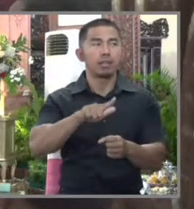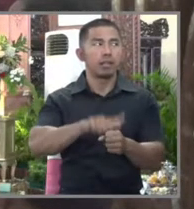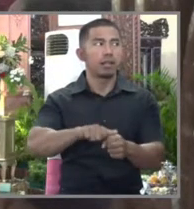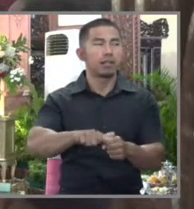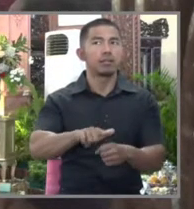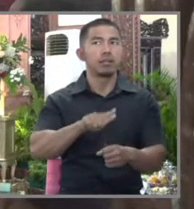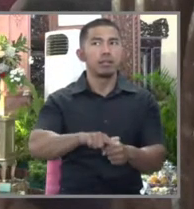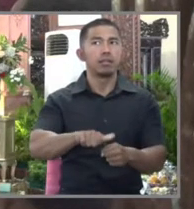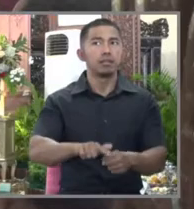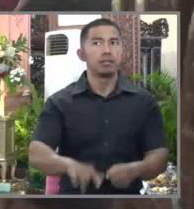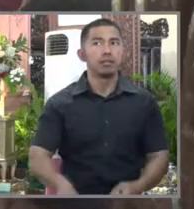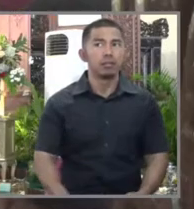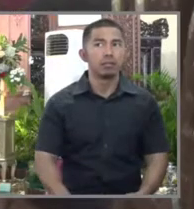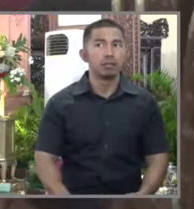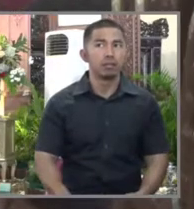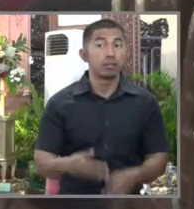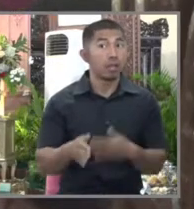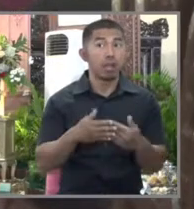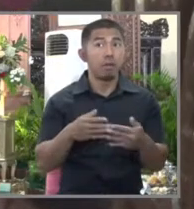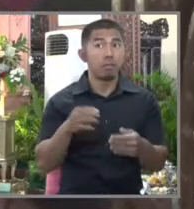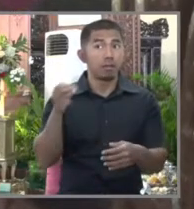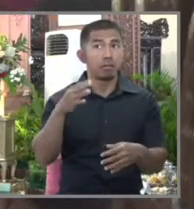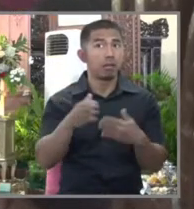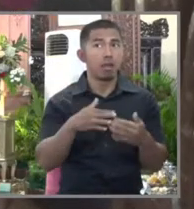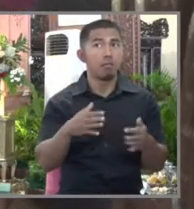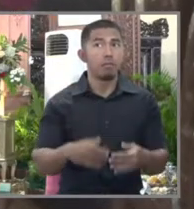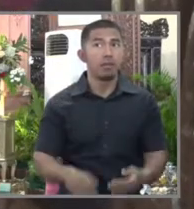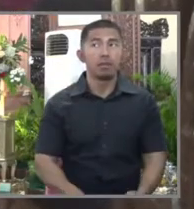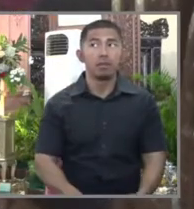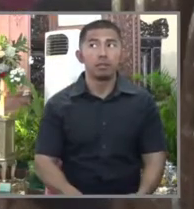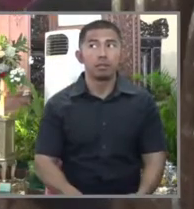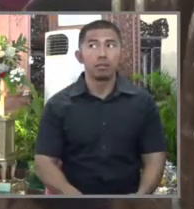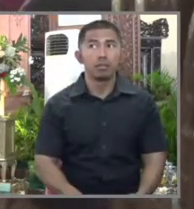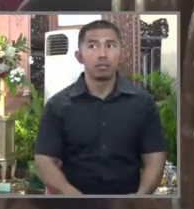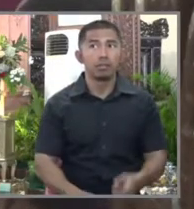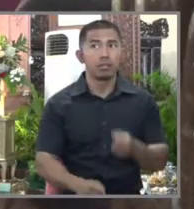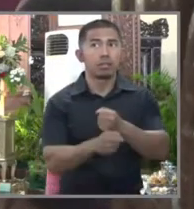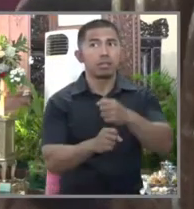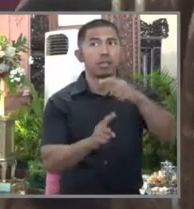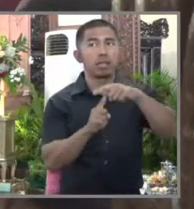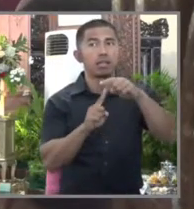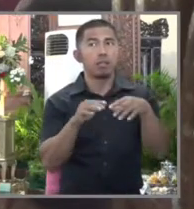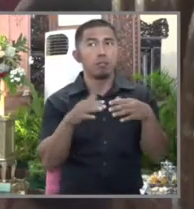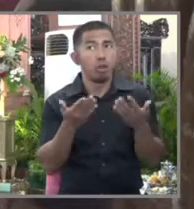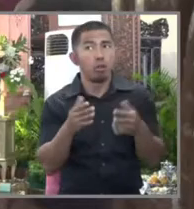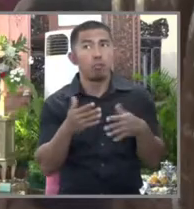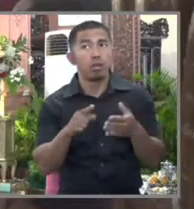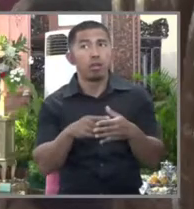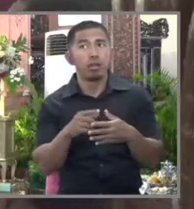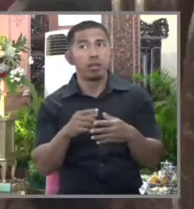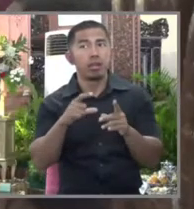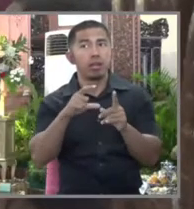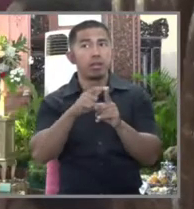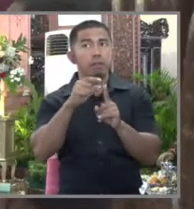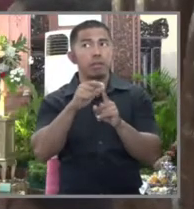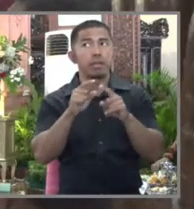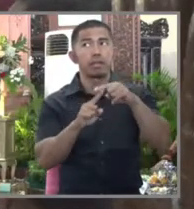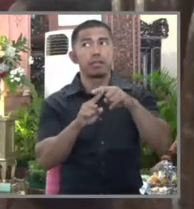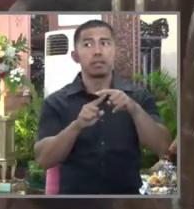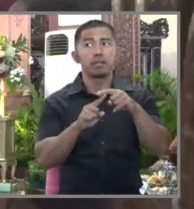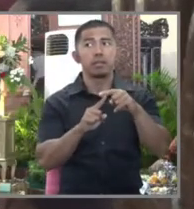Enggak apa-apa. Enggak masalah ya, Pak. Enggak apa-apa. Nggih. Di PP-nya boleh enggak? Dalam? Di PP-nya boleh enggak?